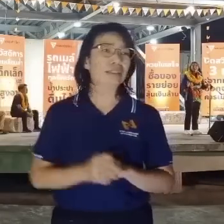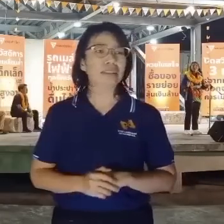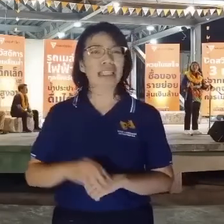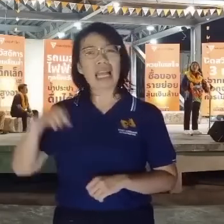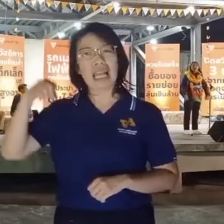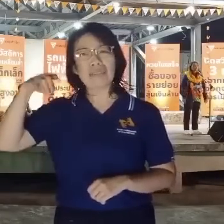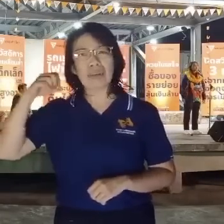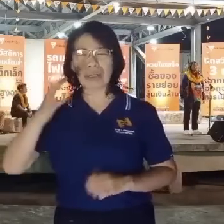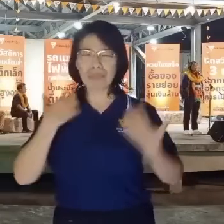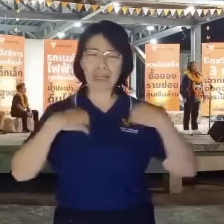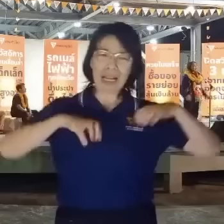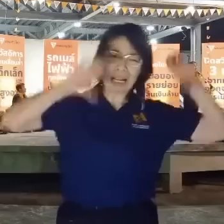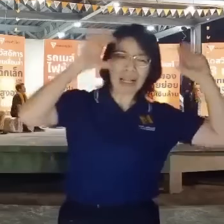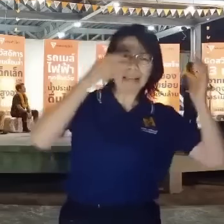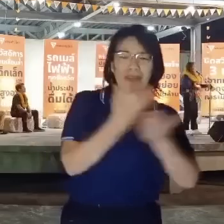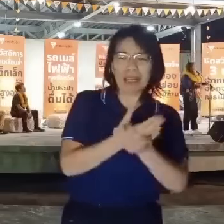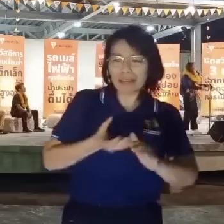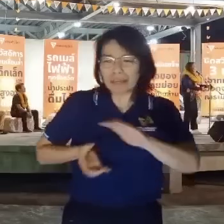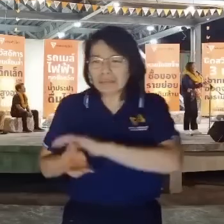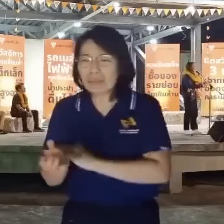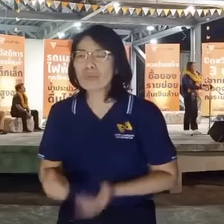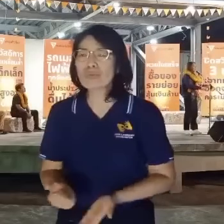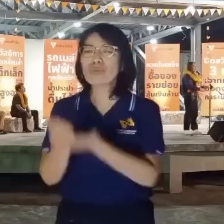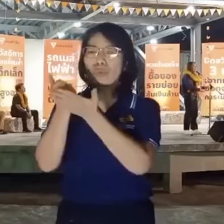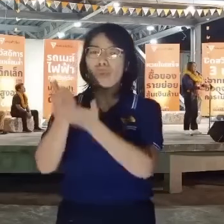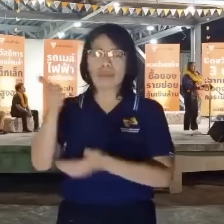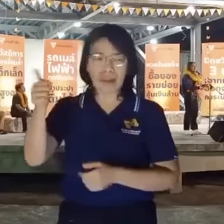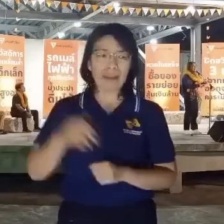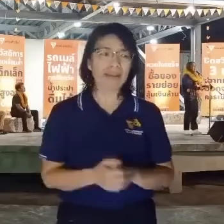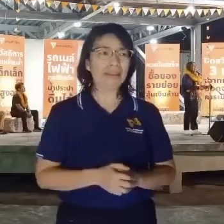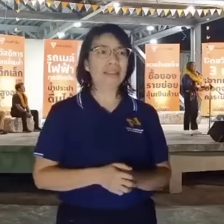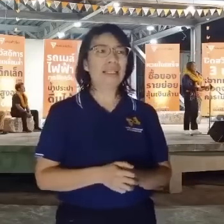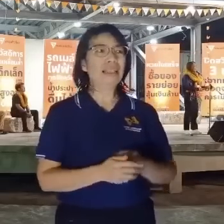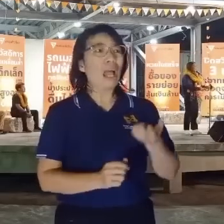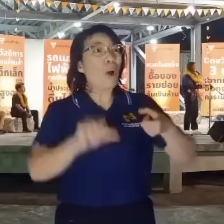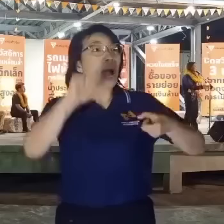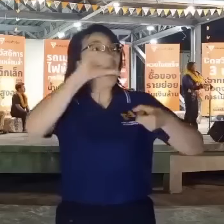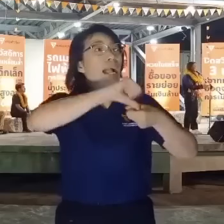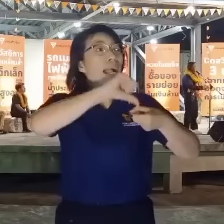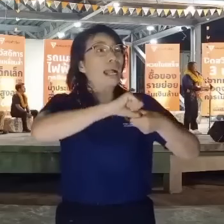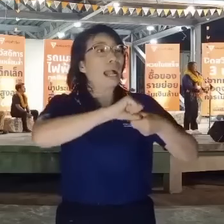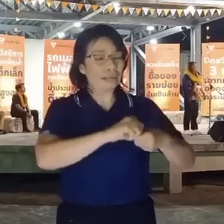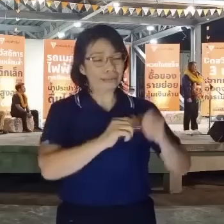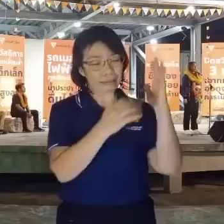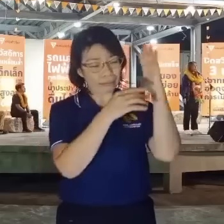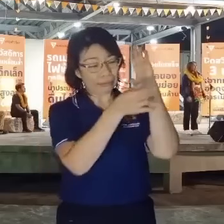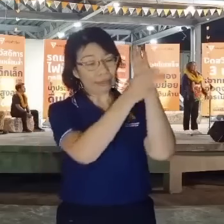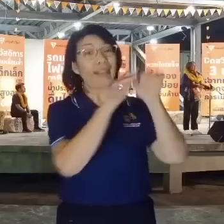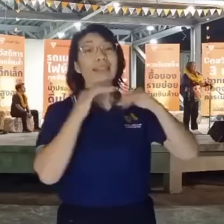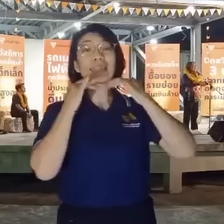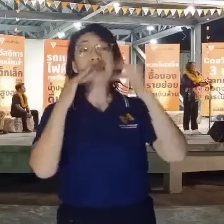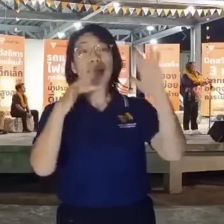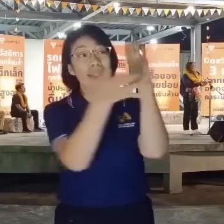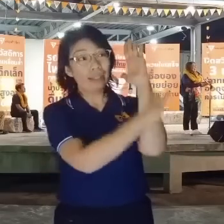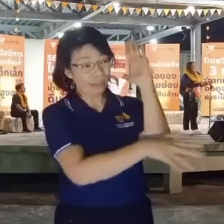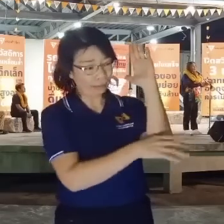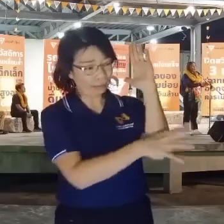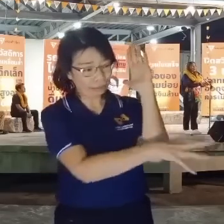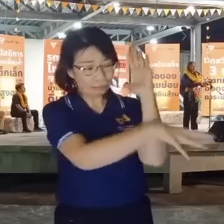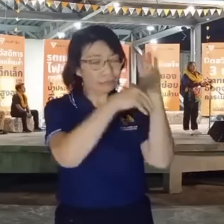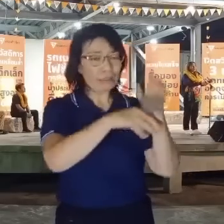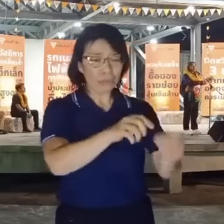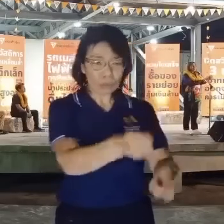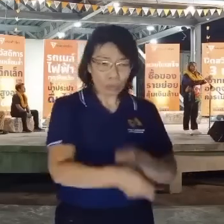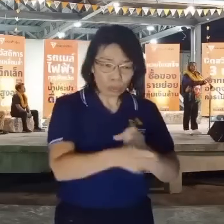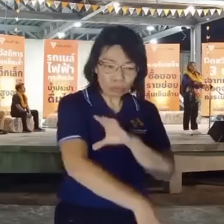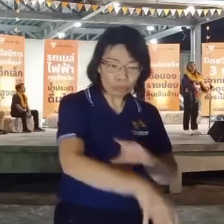าโดยตลอดเรามีก๊าซที่ขุดขึ้นมาได้จากอ่าวไทยที่มีราคาถูกแต่ก๊าซราคาถูกเห